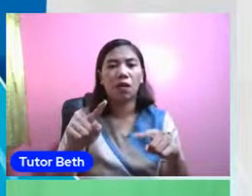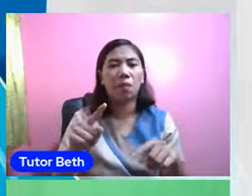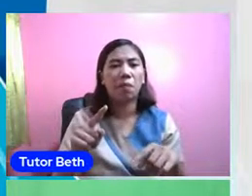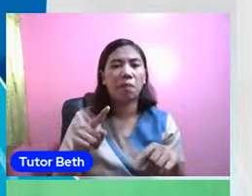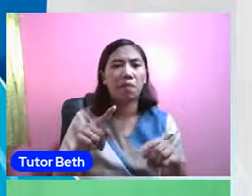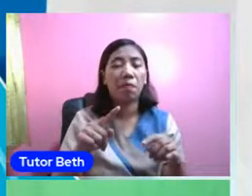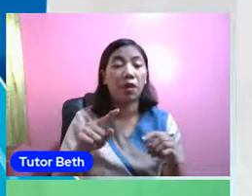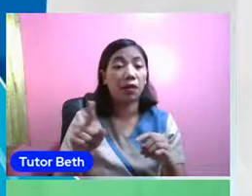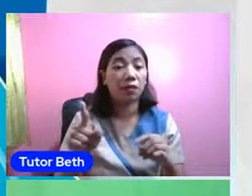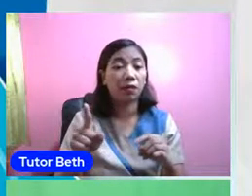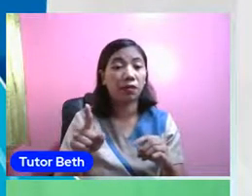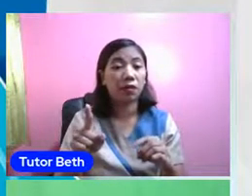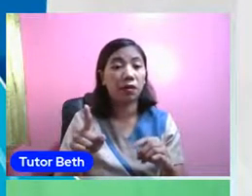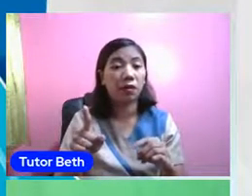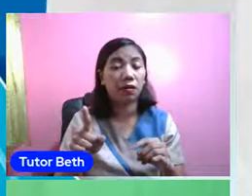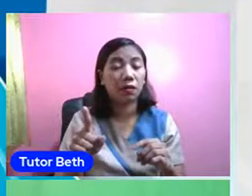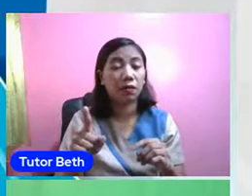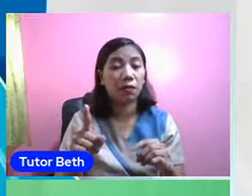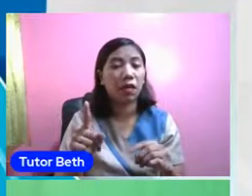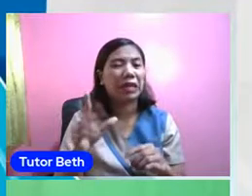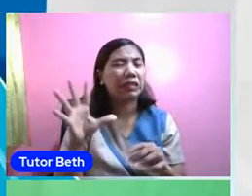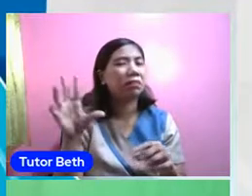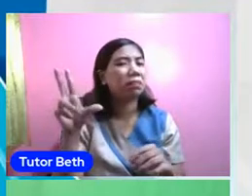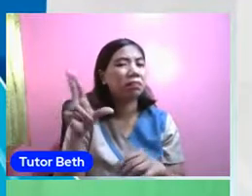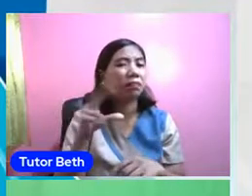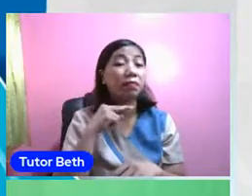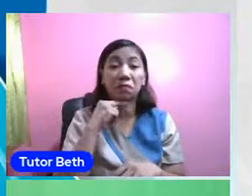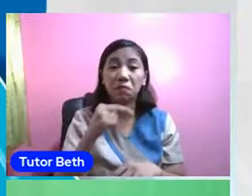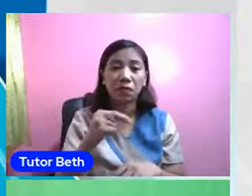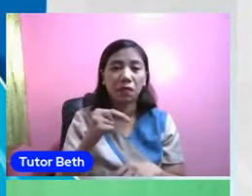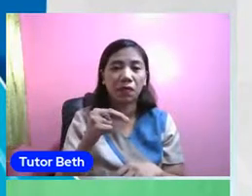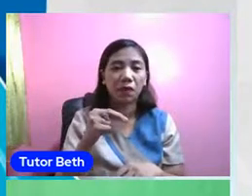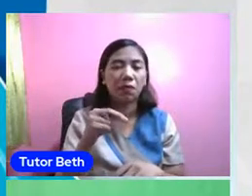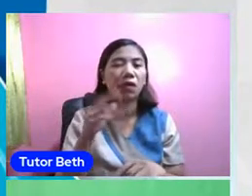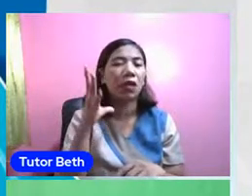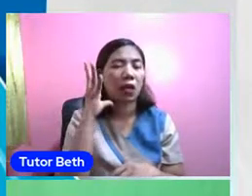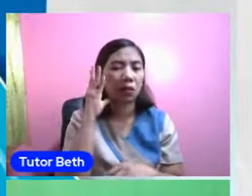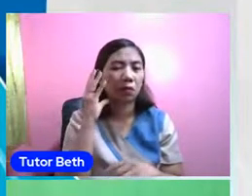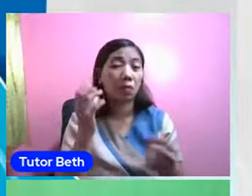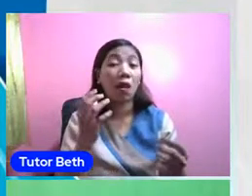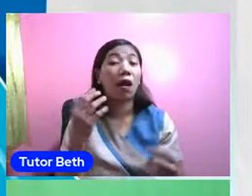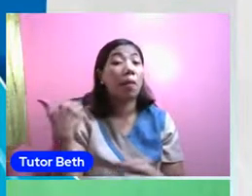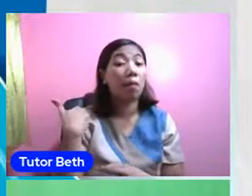maiwasan natin o hindi natin maranasan ang sunog. Iba?